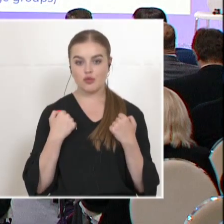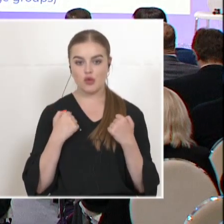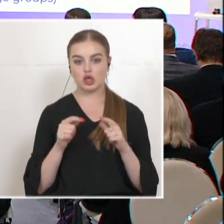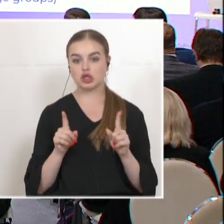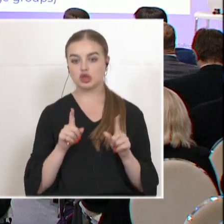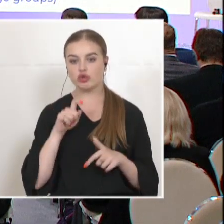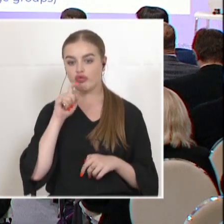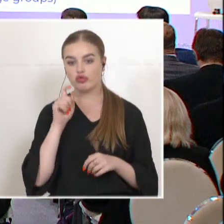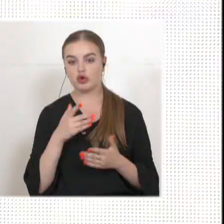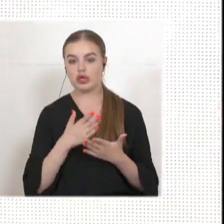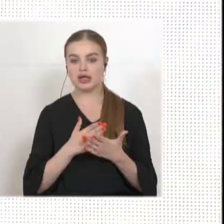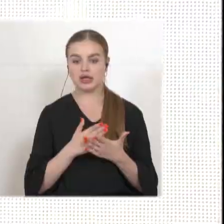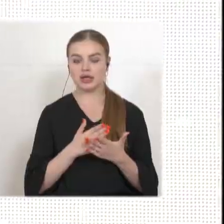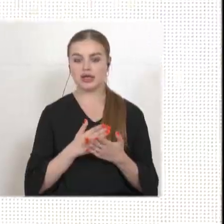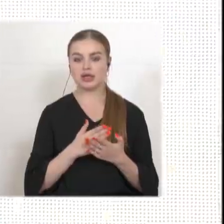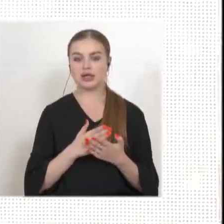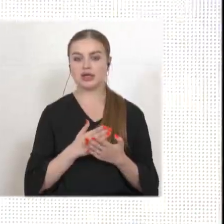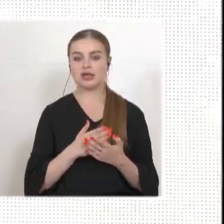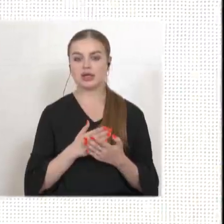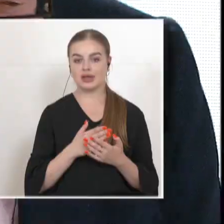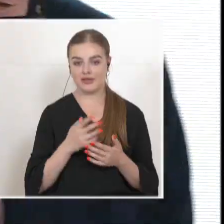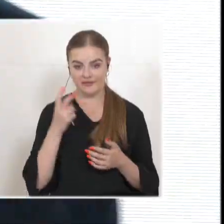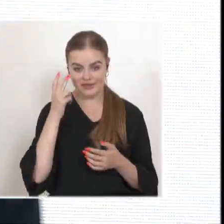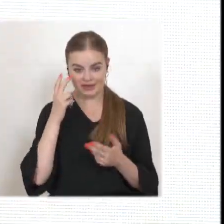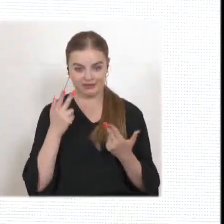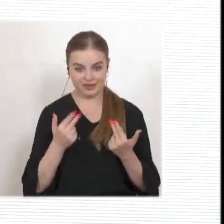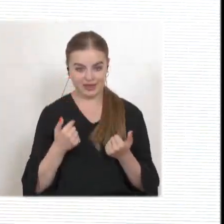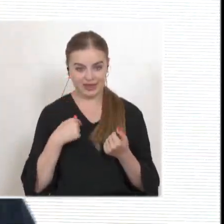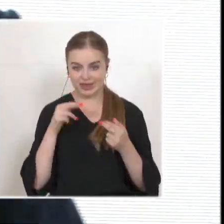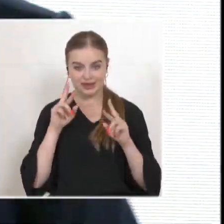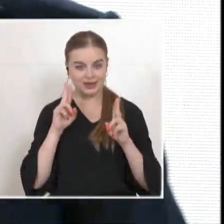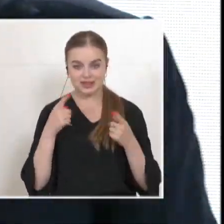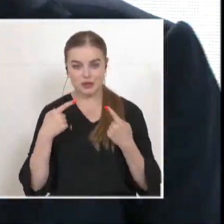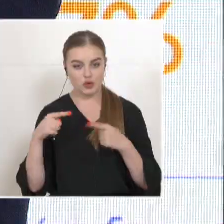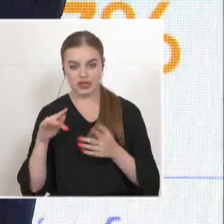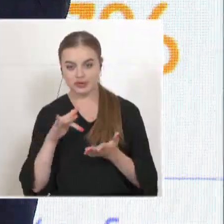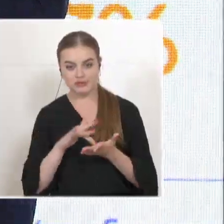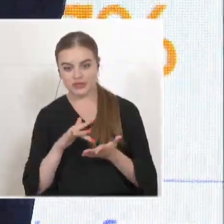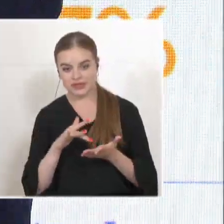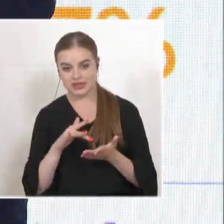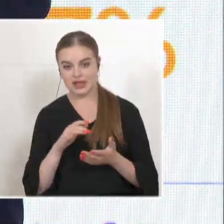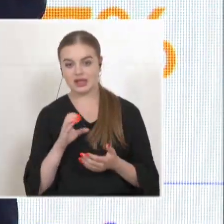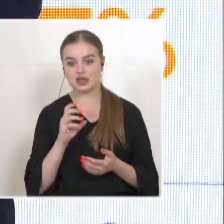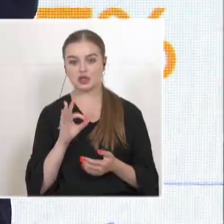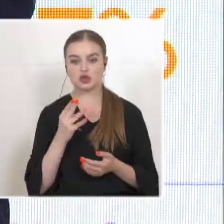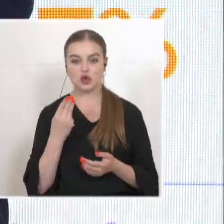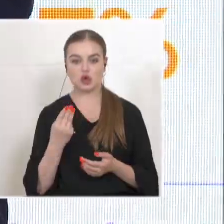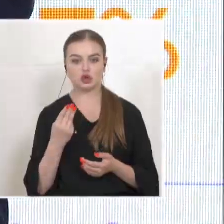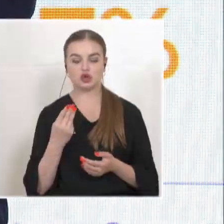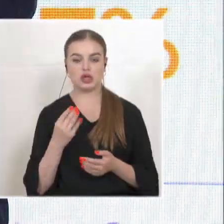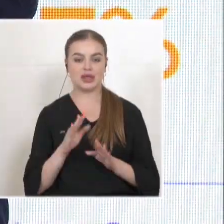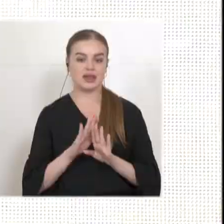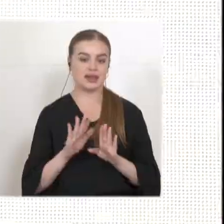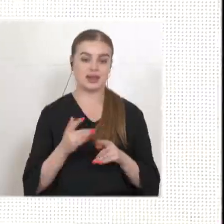Україні є корти для сквошу? В Києві, так. Я не знаю про інші міста. Сквош не